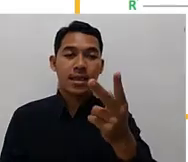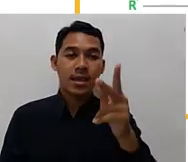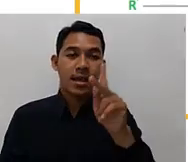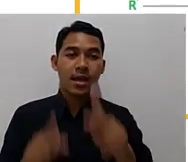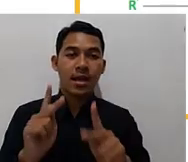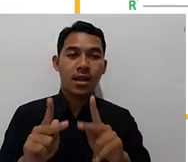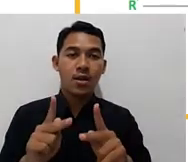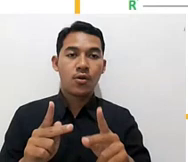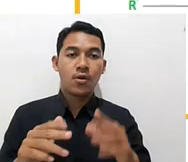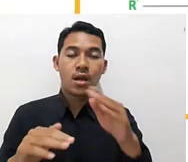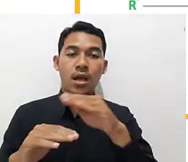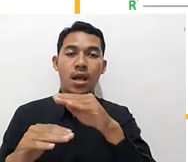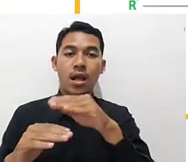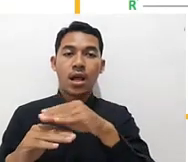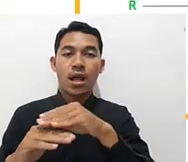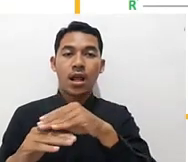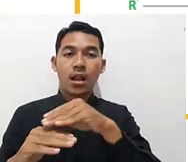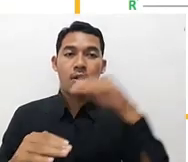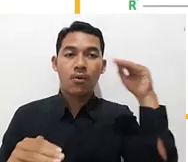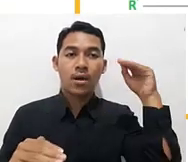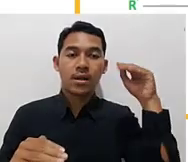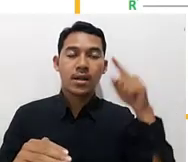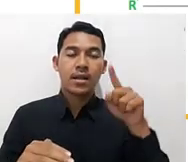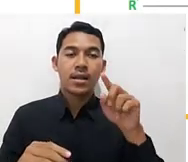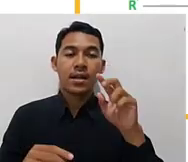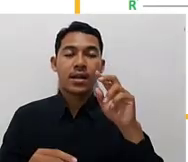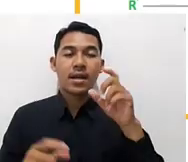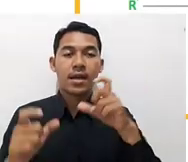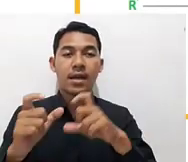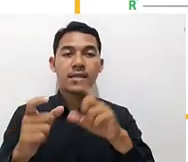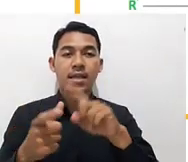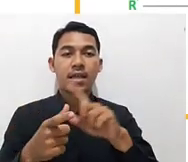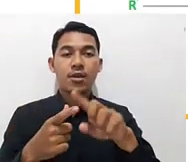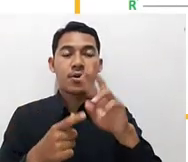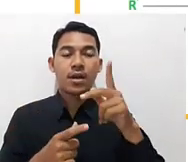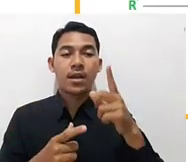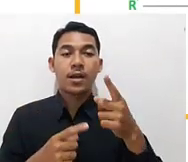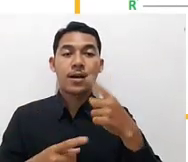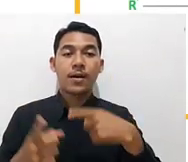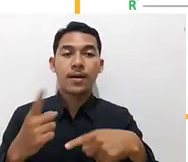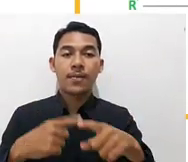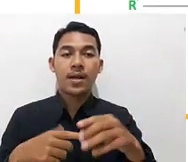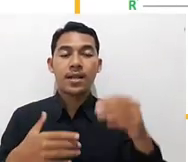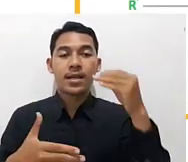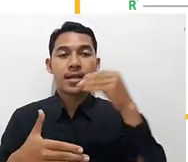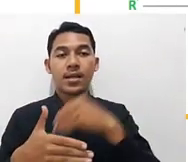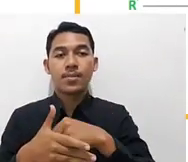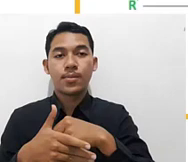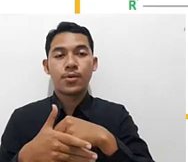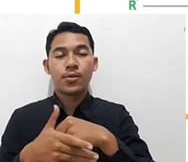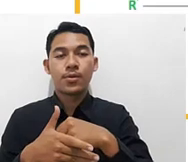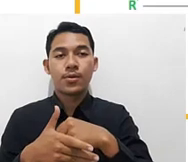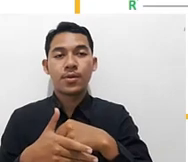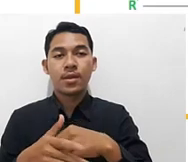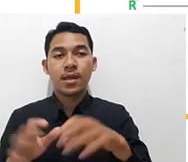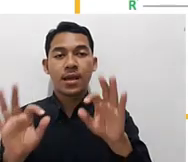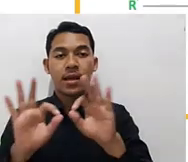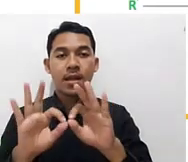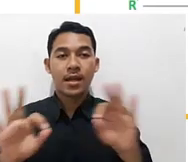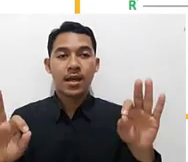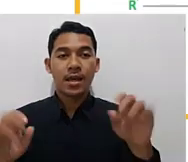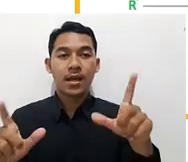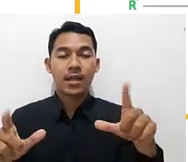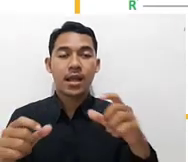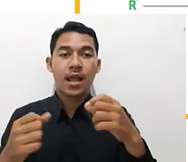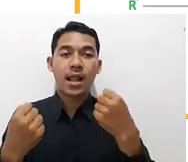pada output dari masing-masing S dan R itu akan dikembalikan kembali ke input rangkaian